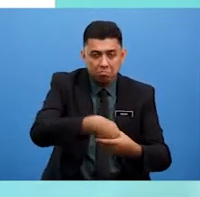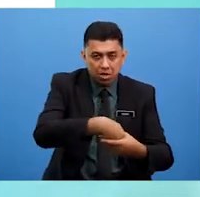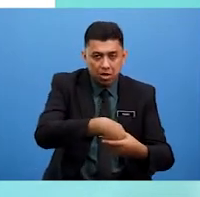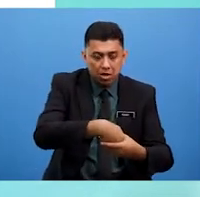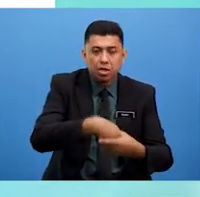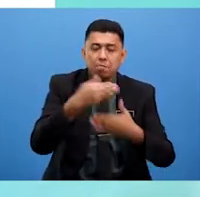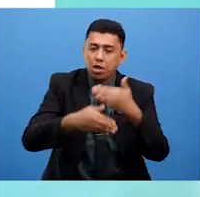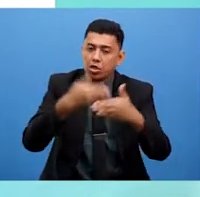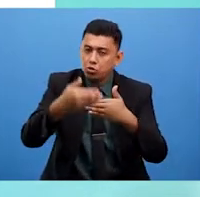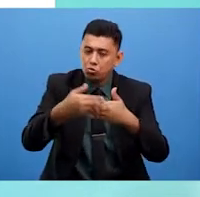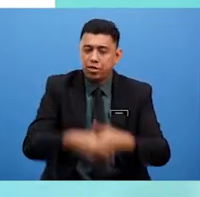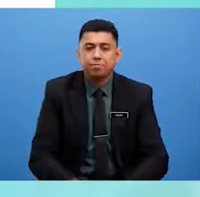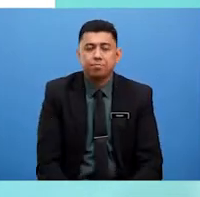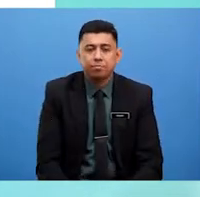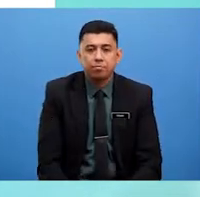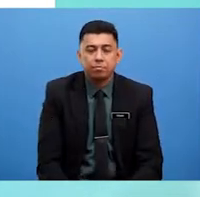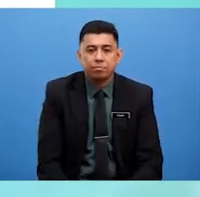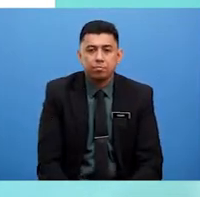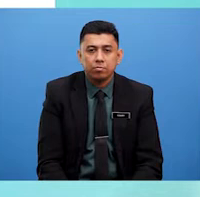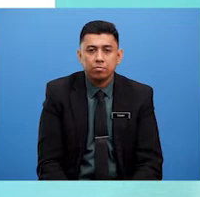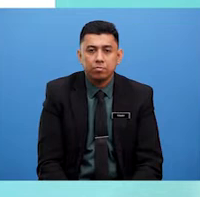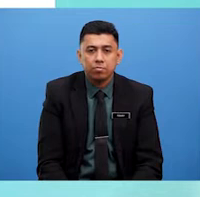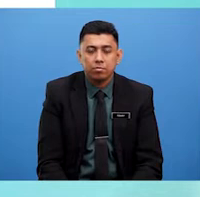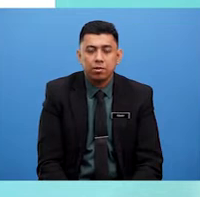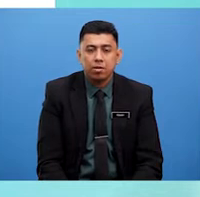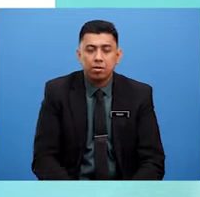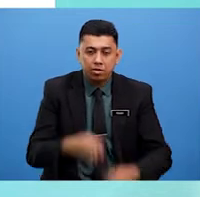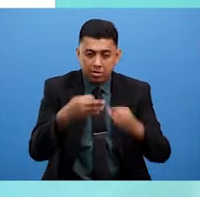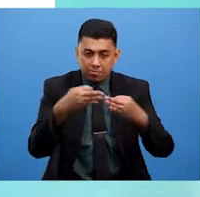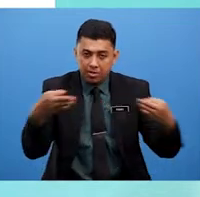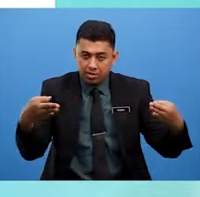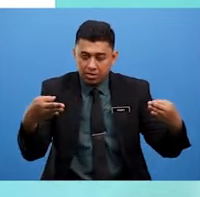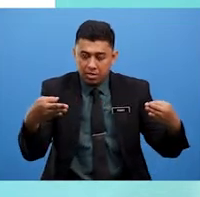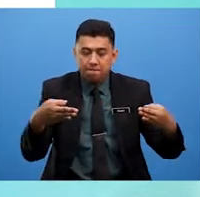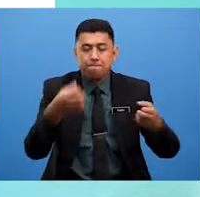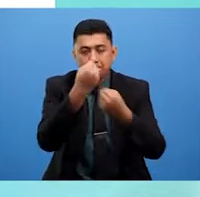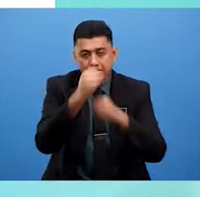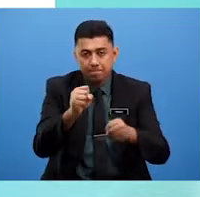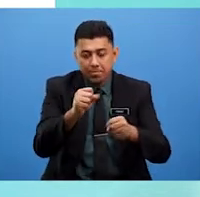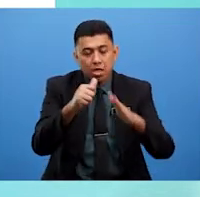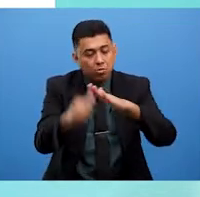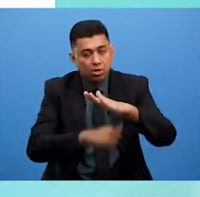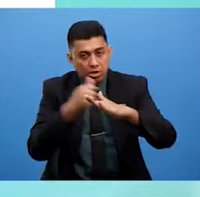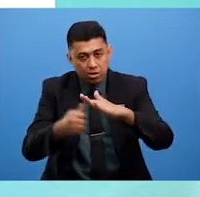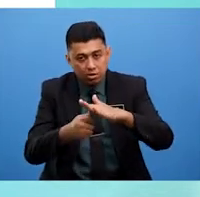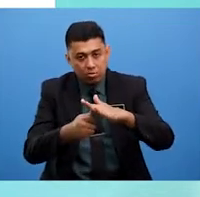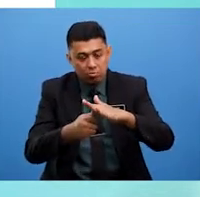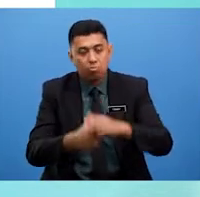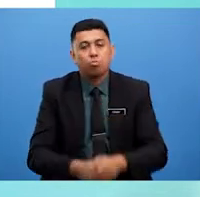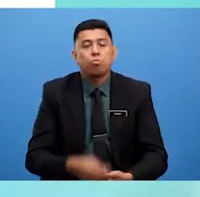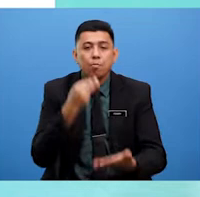latihan. Kadar latihan iaitu degree of training pada fasa persediaan menjadi asas atau